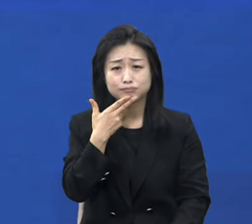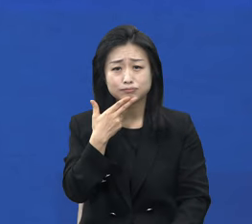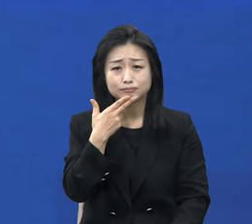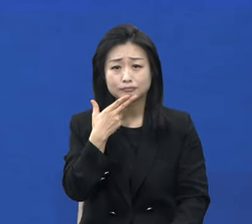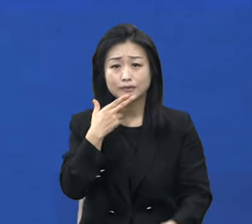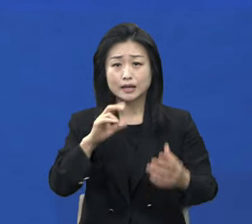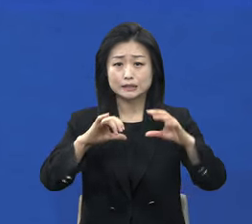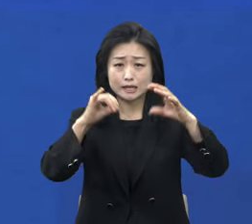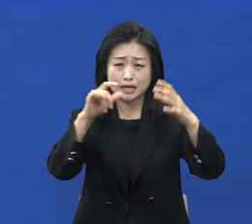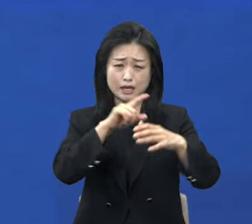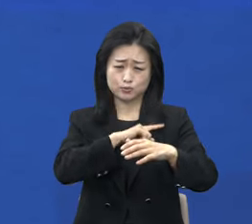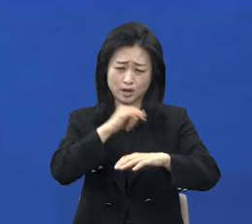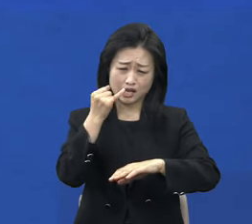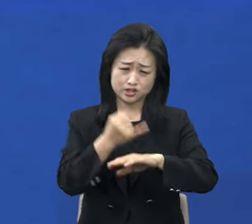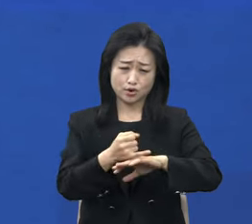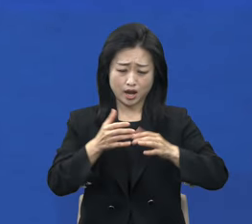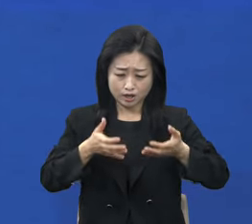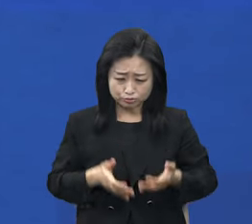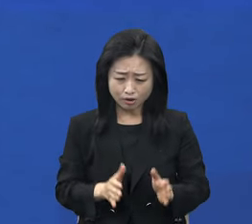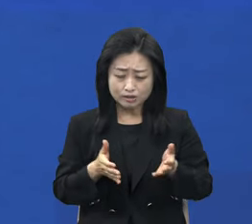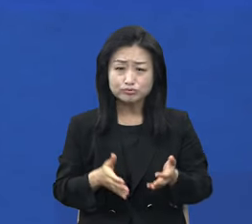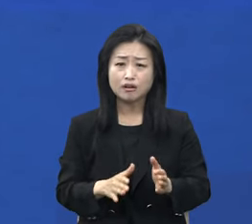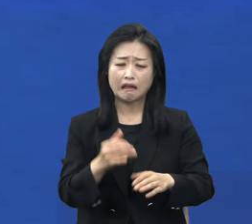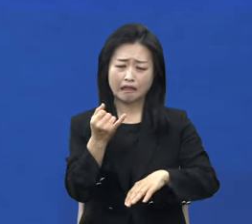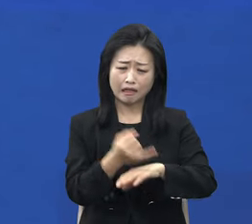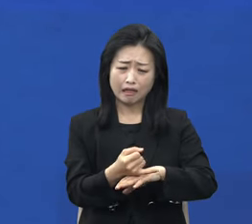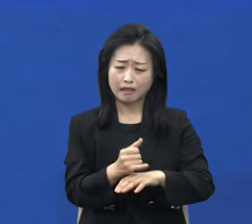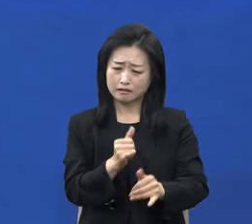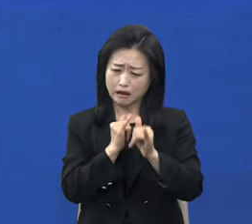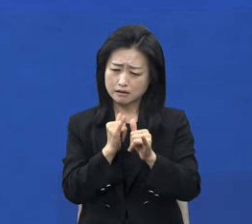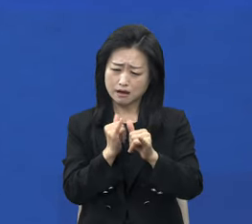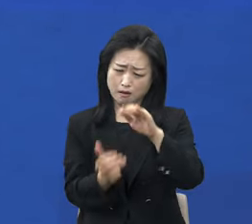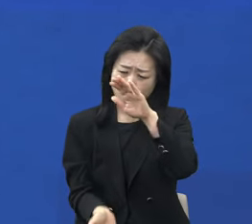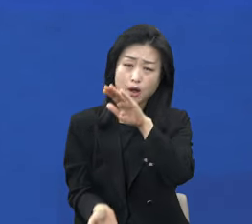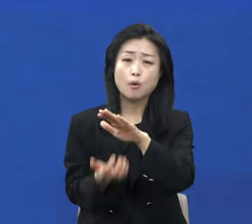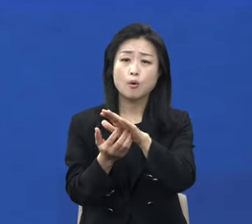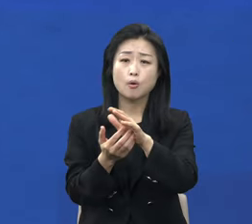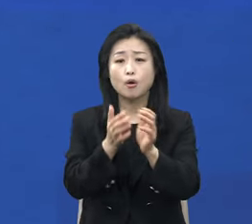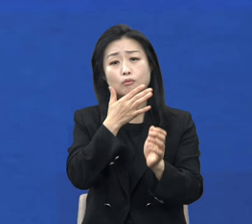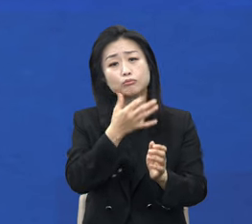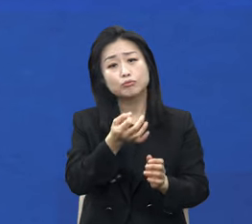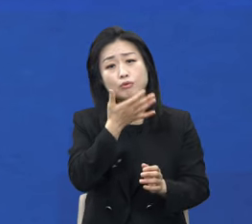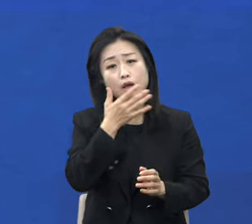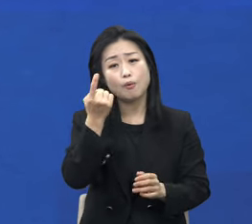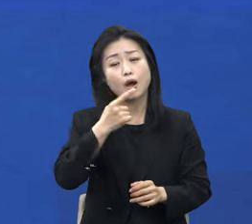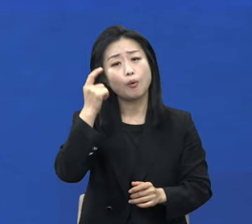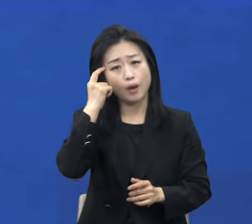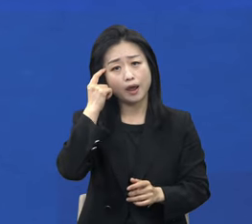세계 최저의 출생률, 세계 최고의 자살률, 왜 우리는 불행합니까?